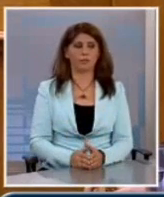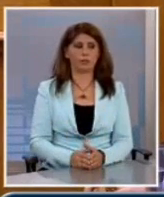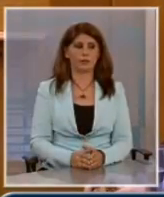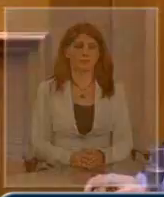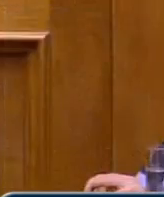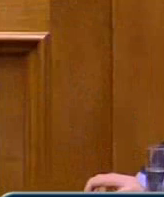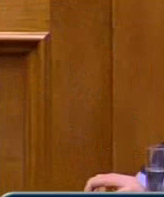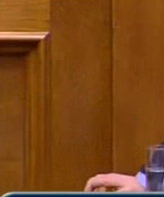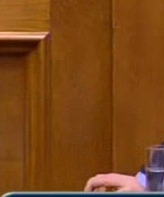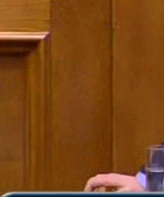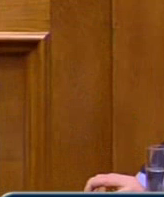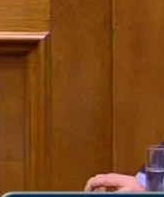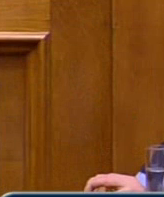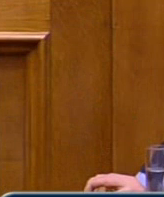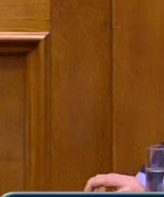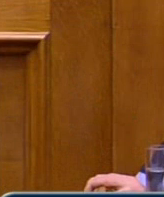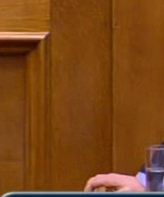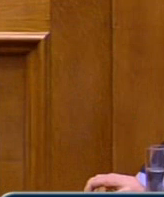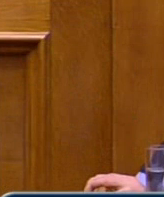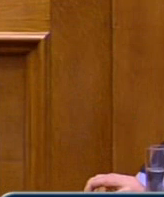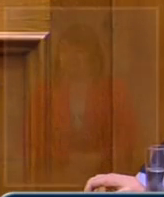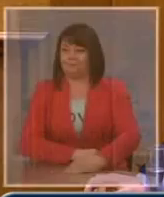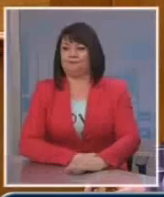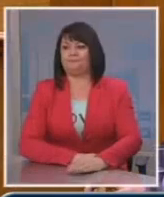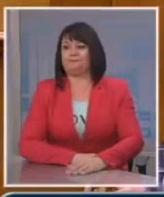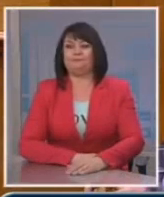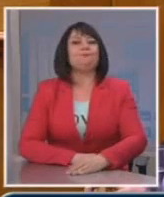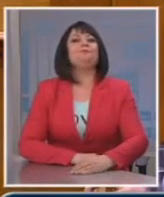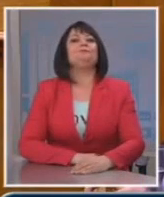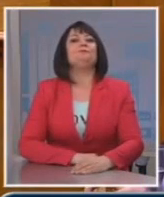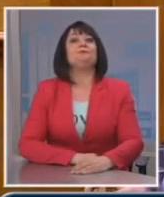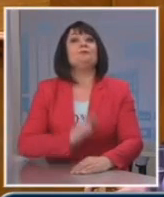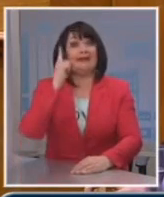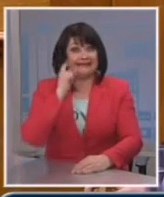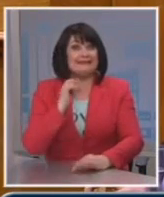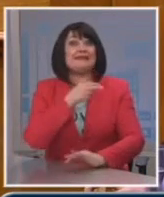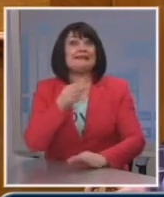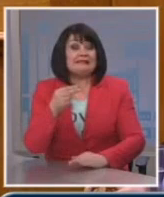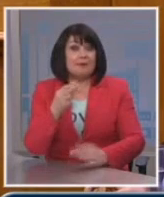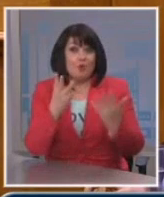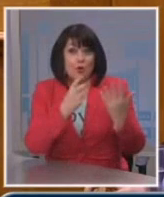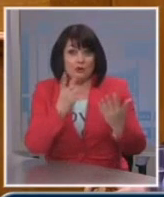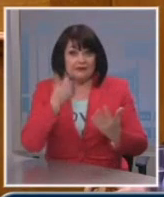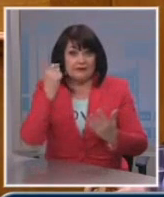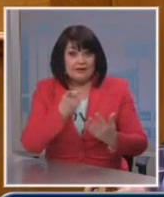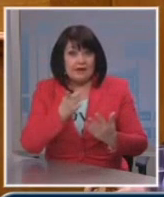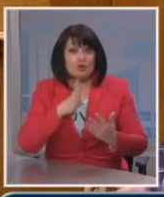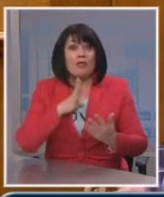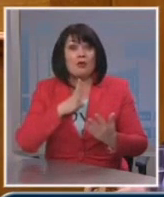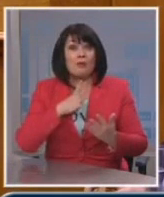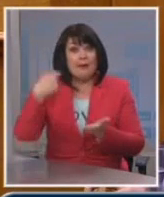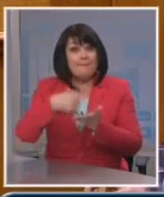Λέτε είναι λίγα. Ξέρετε όμως ότι αυτό αντιστοιχεί στο 87% των μισθωτών και